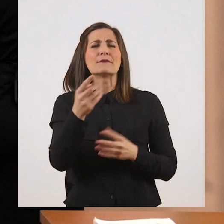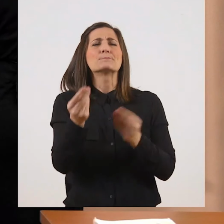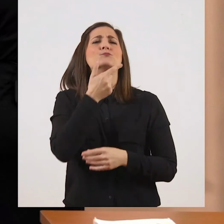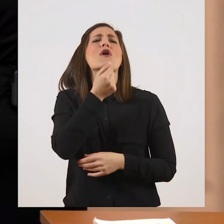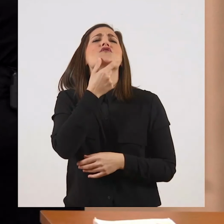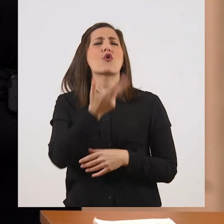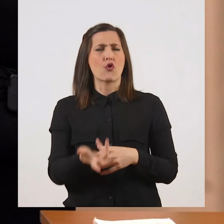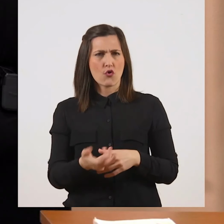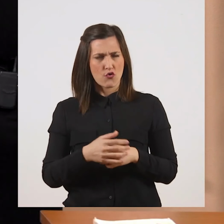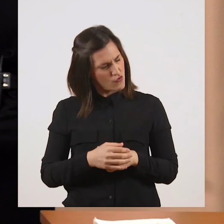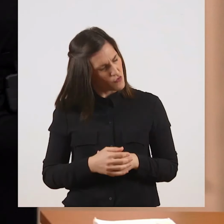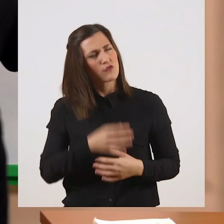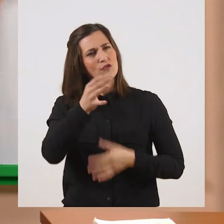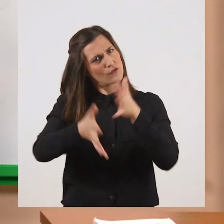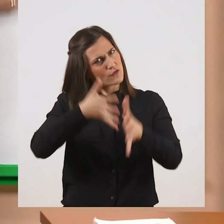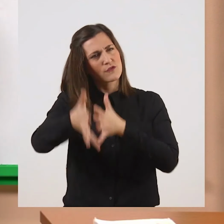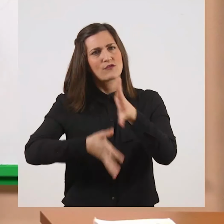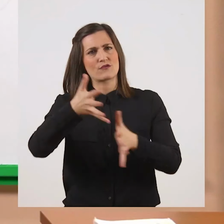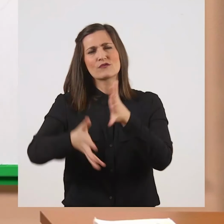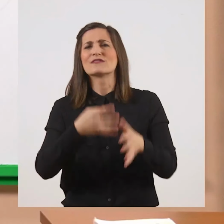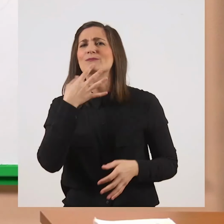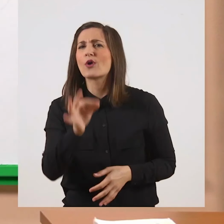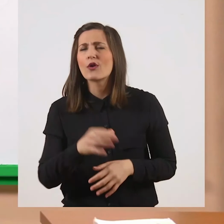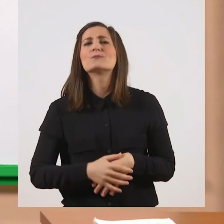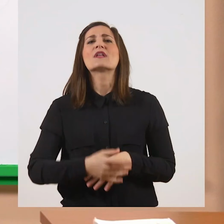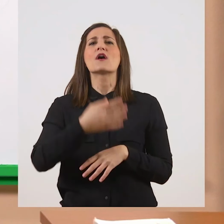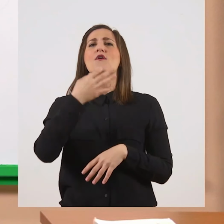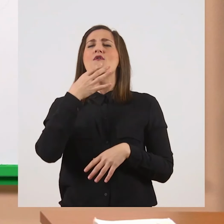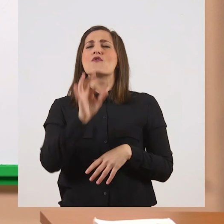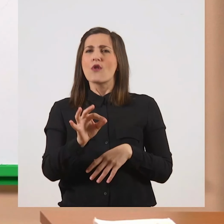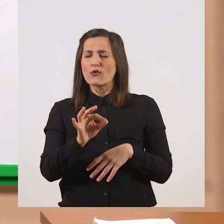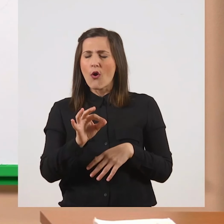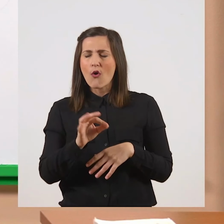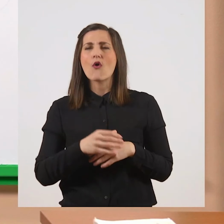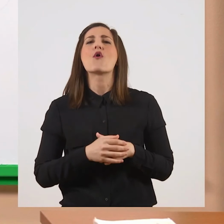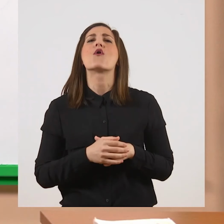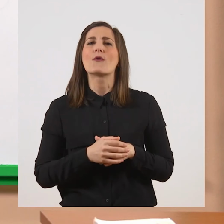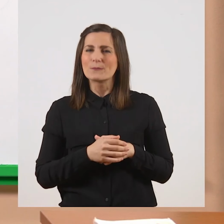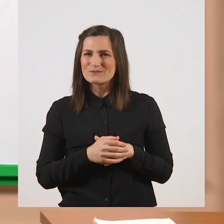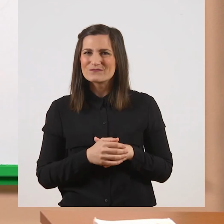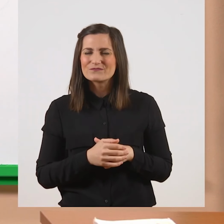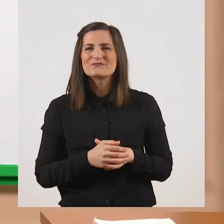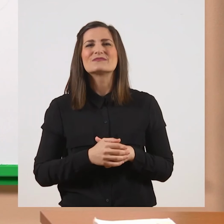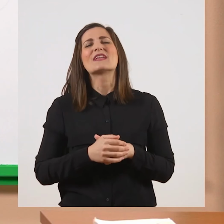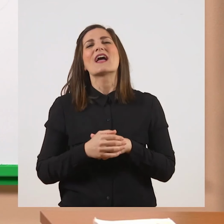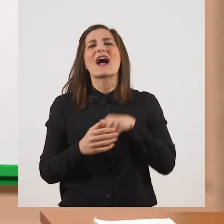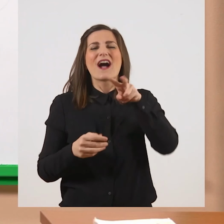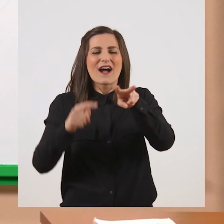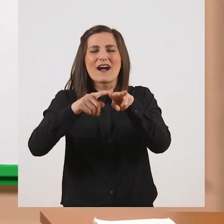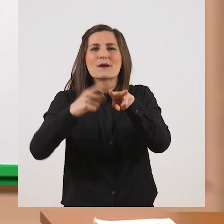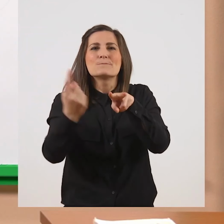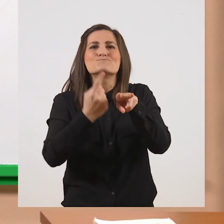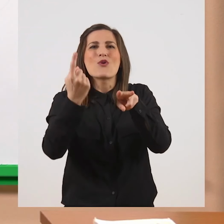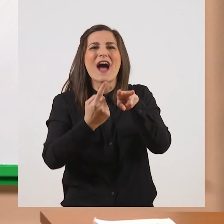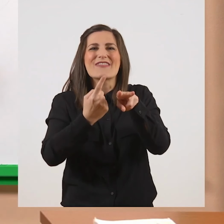πιο εύκολες και θα σας πω γιατί. Γιατί μπορώ να διακρίνω από τον αριθμό των μονάδων τι θα